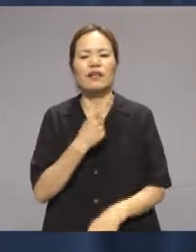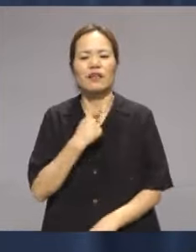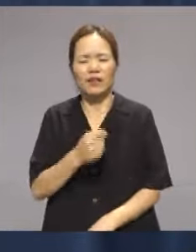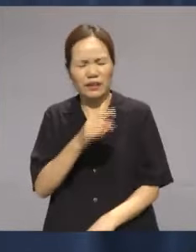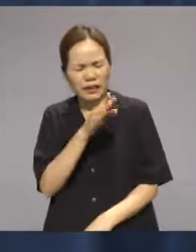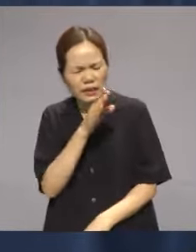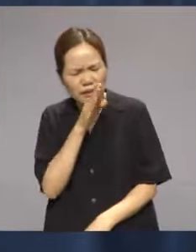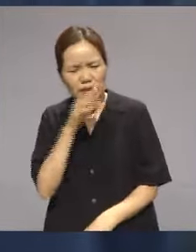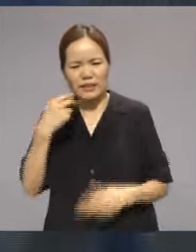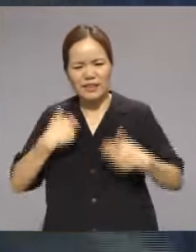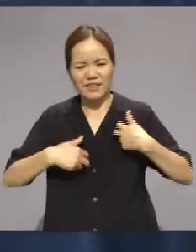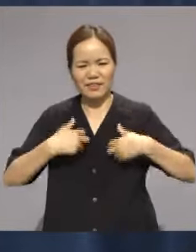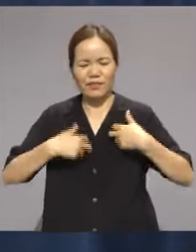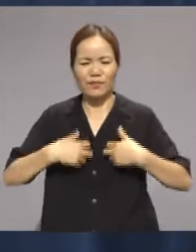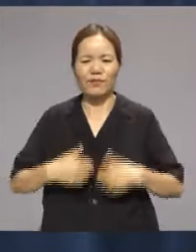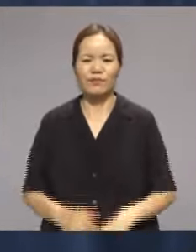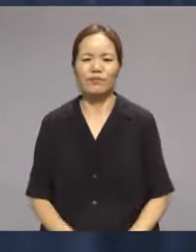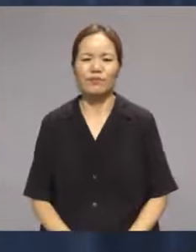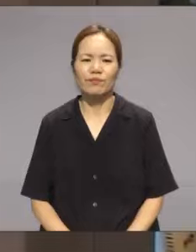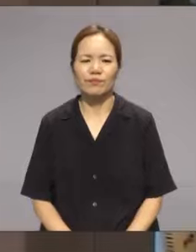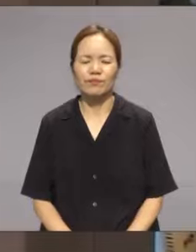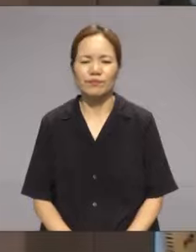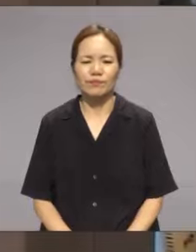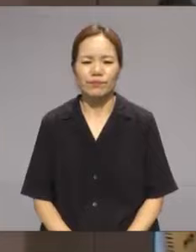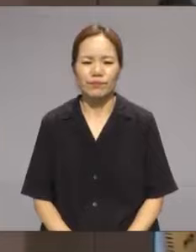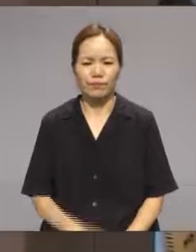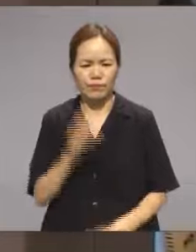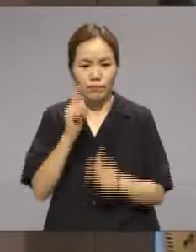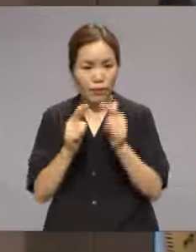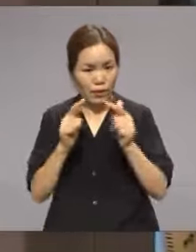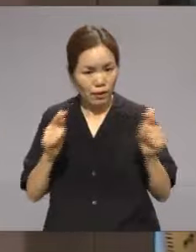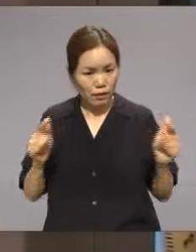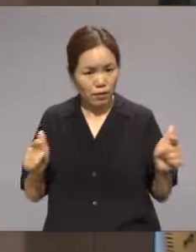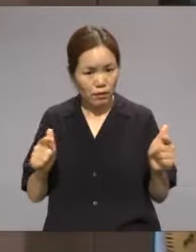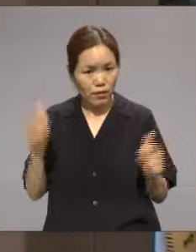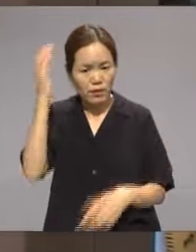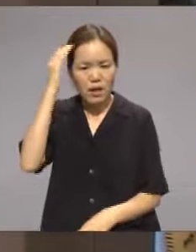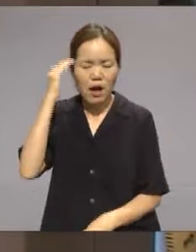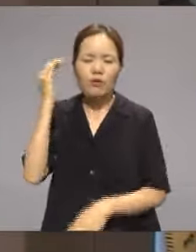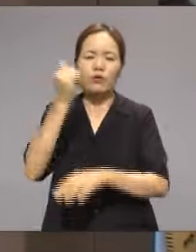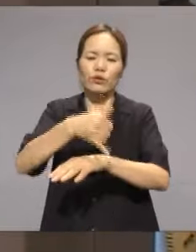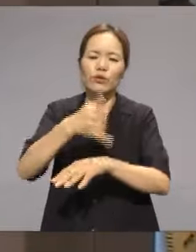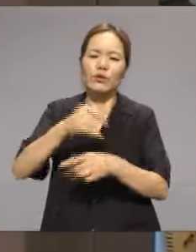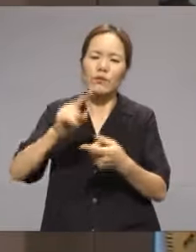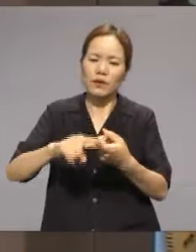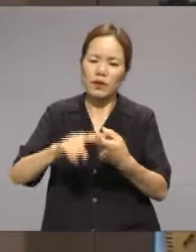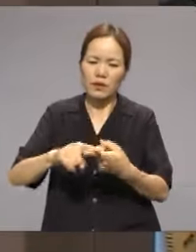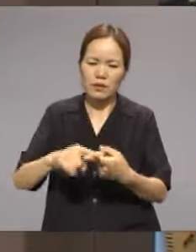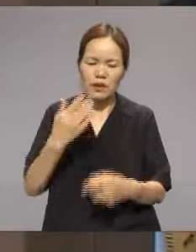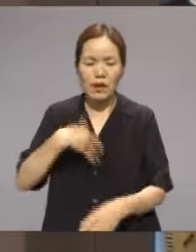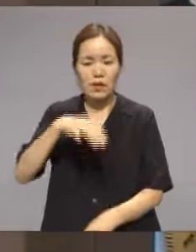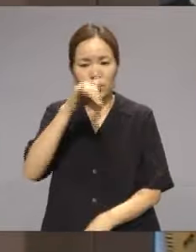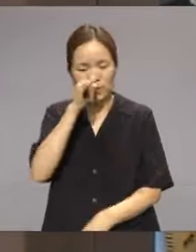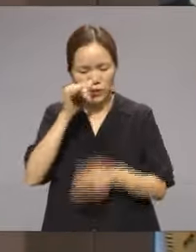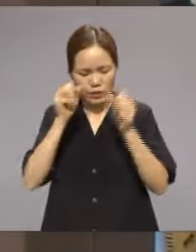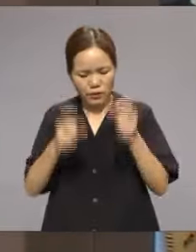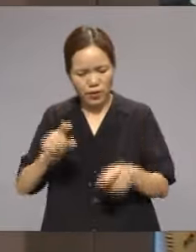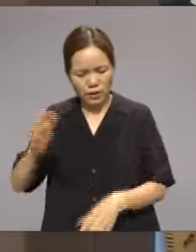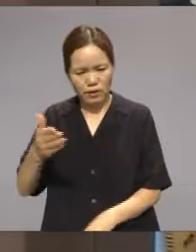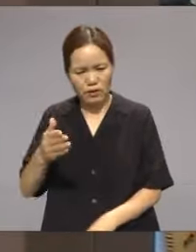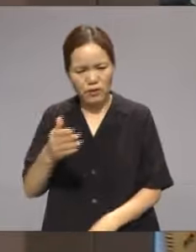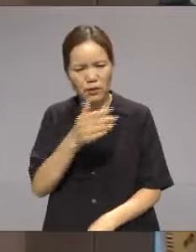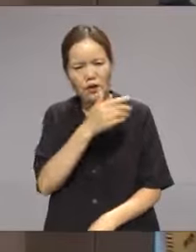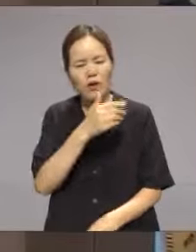만들었는데 진짜 재밌었어요. 다양하게 대한민국 농업에 대해서도 알수 있는 기회가 된것